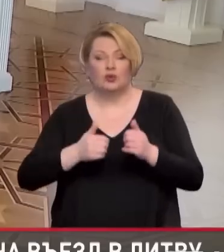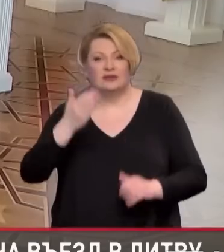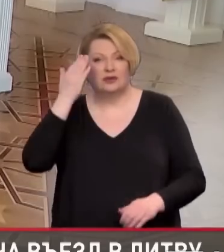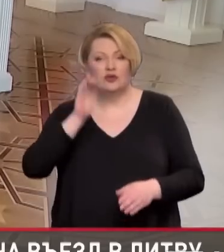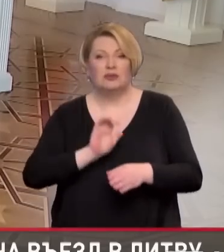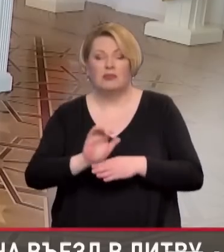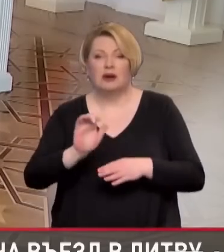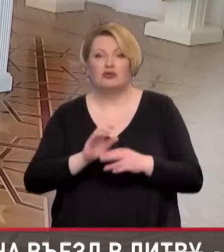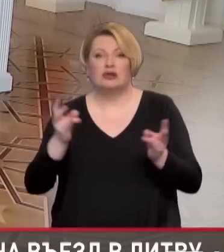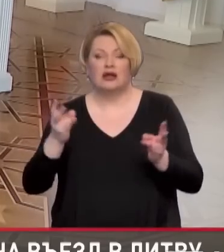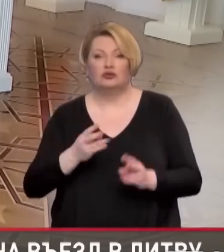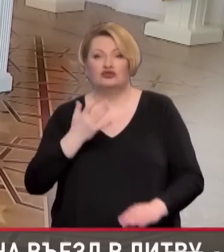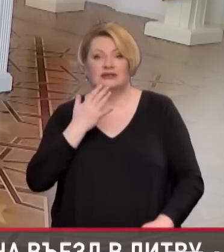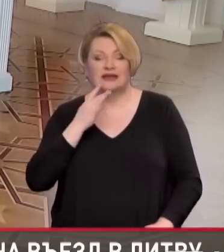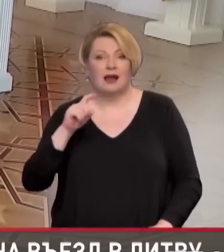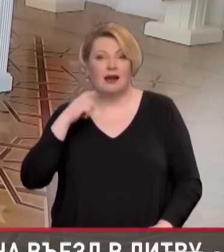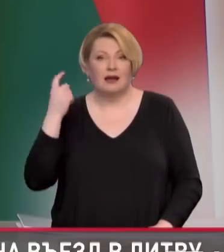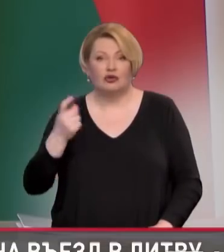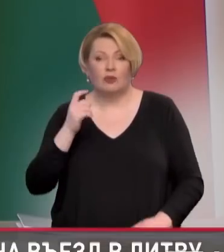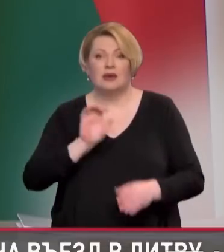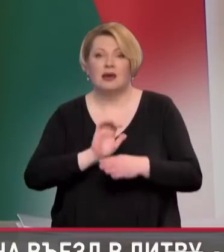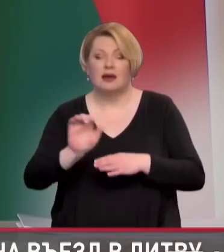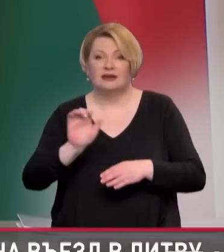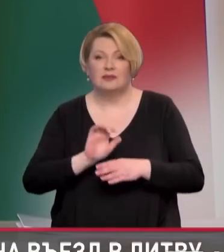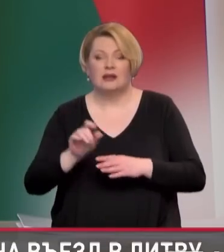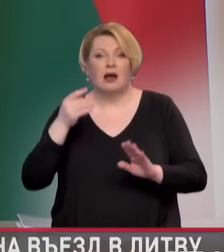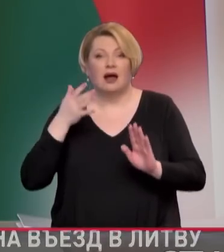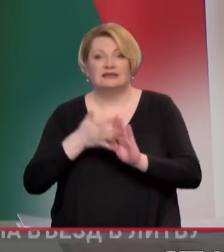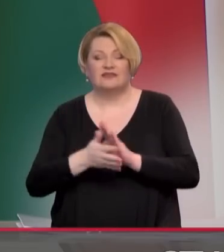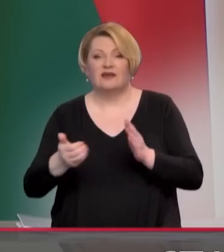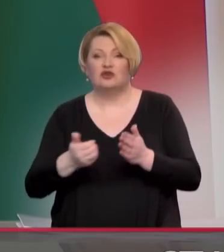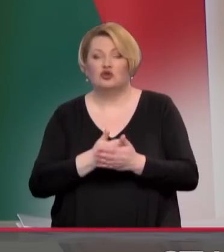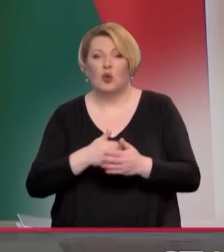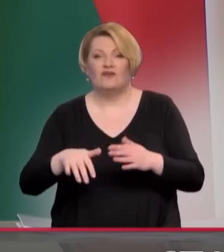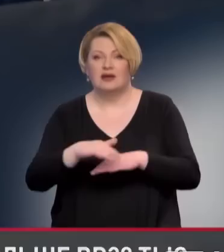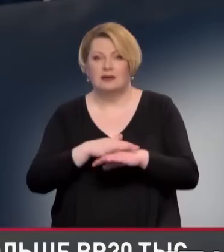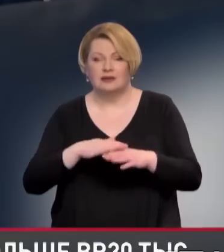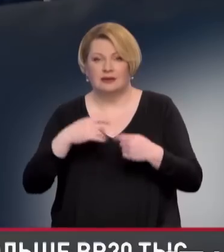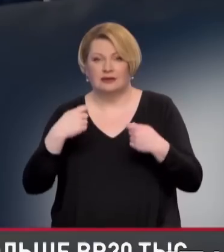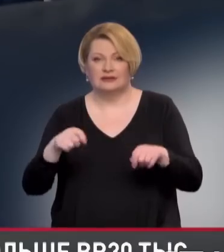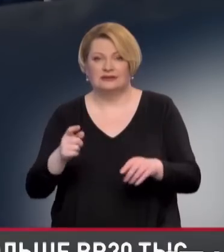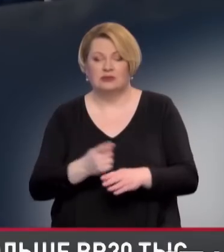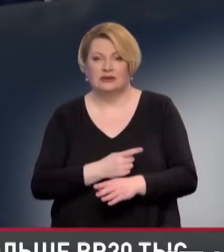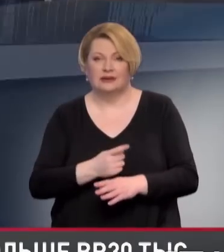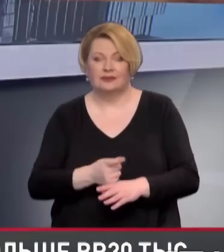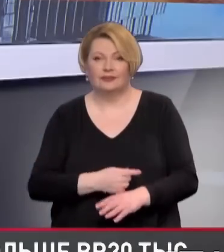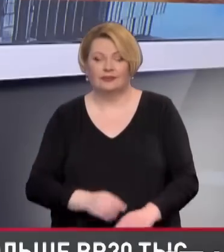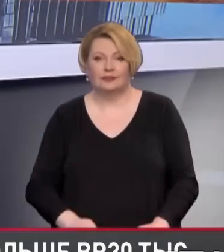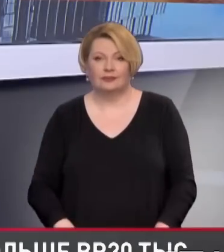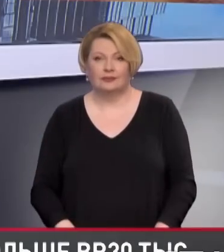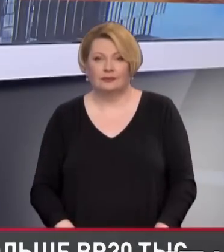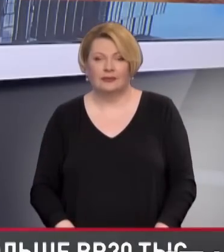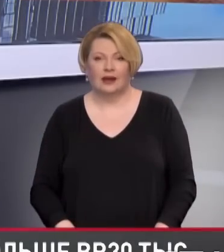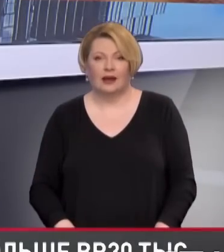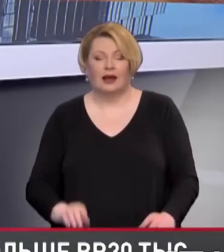продукт для нужд национальной экономики и экспорта, осваивать новые рынки сбыта. Задач легких не